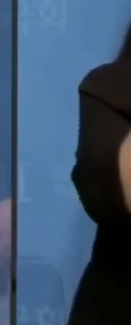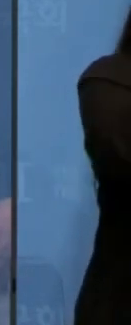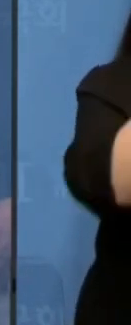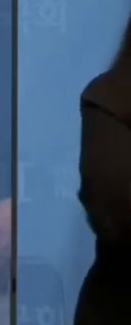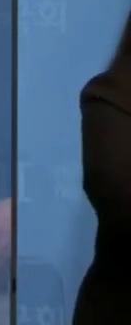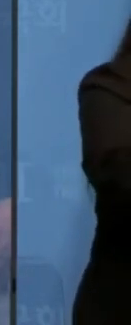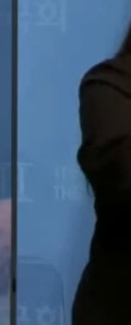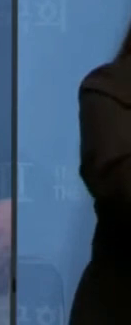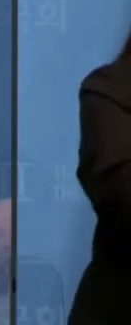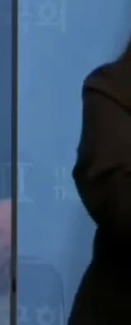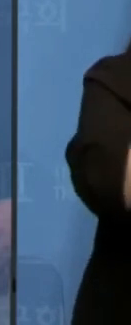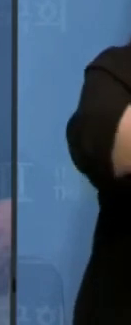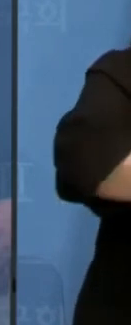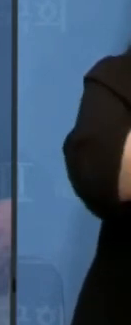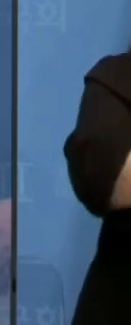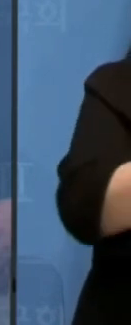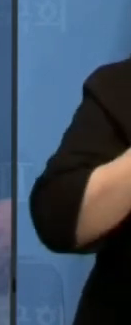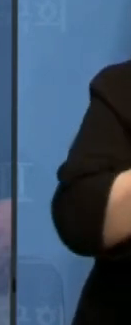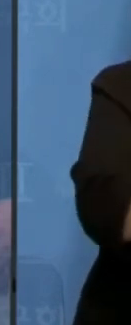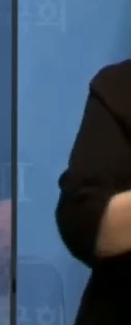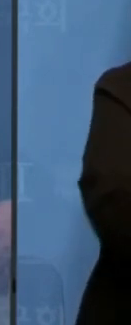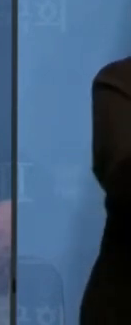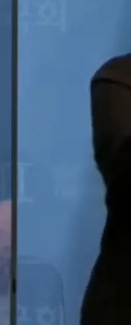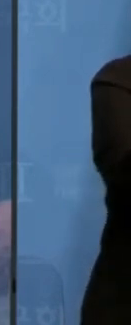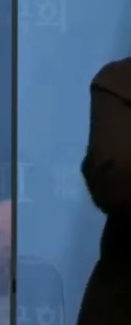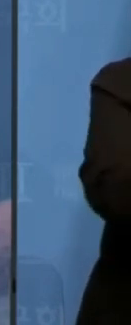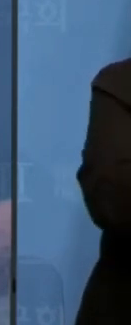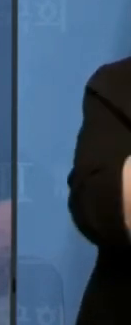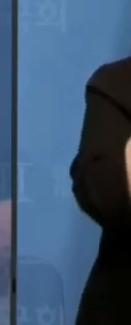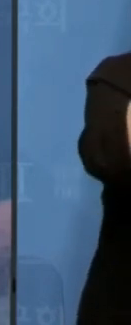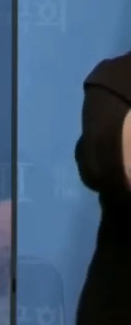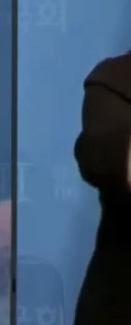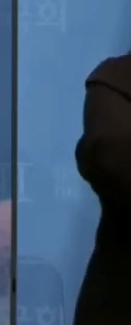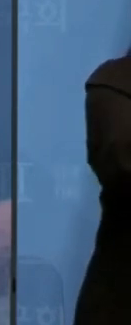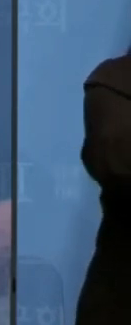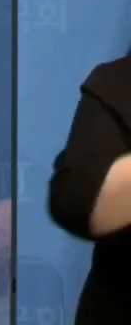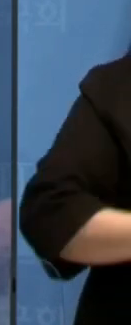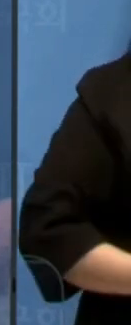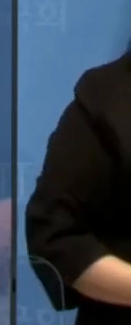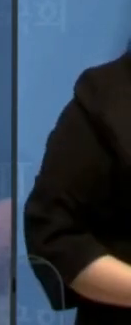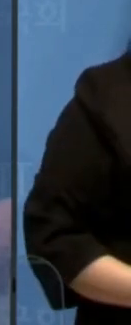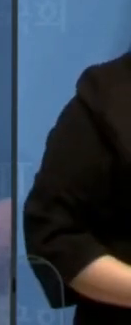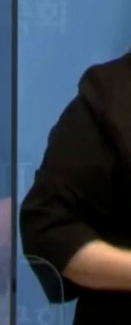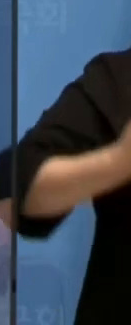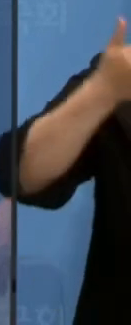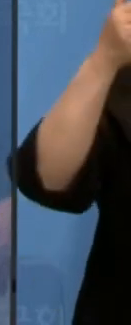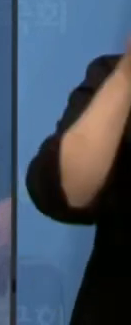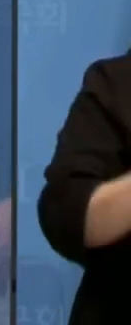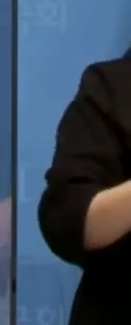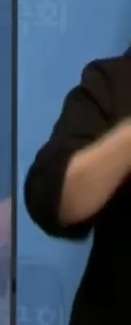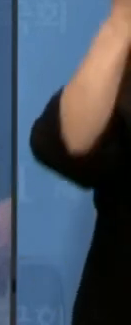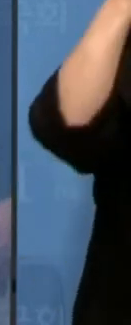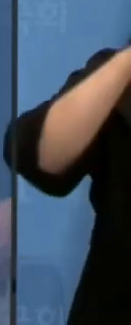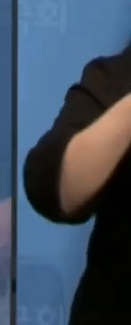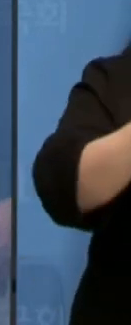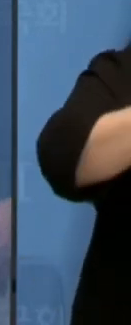보호하면서도 산업을 진흥시키기 위한 노력을 하고 있습니다. 그런데